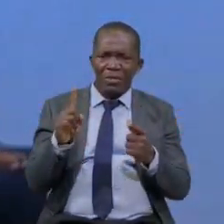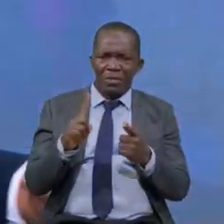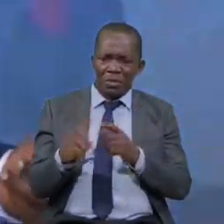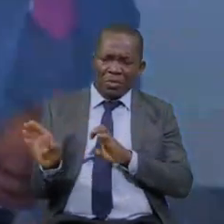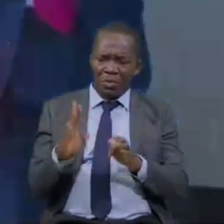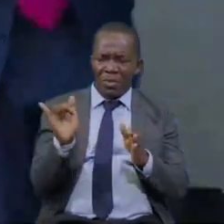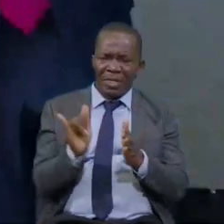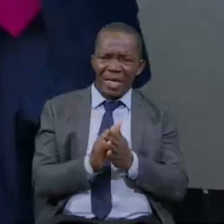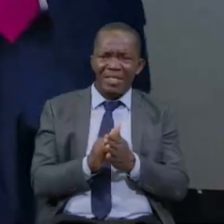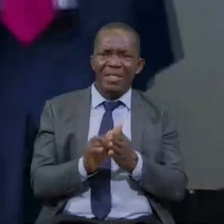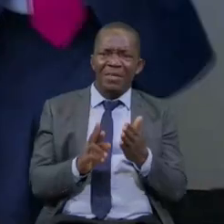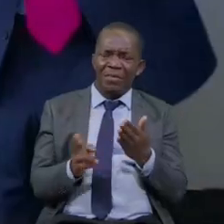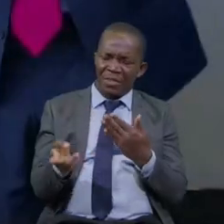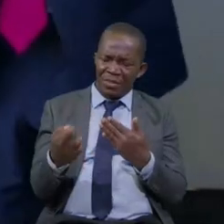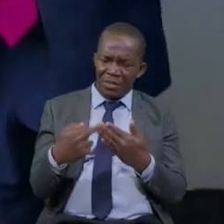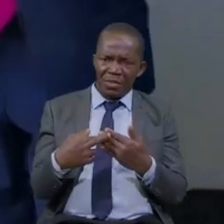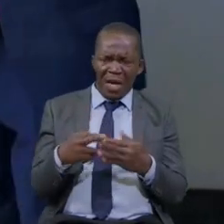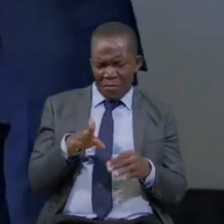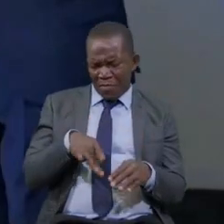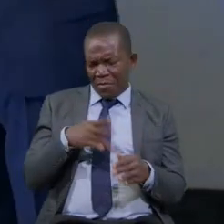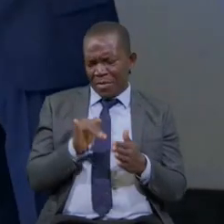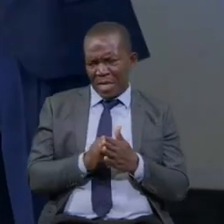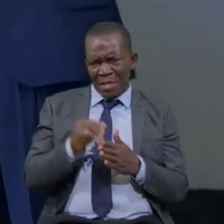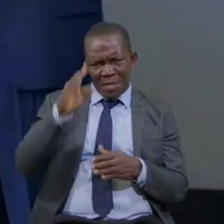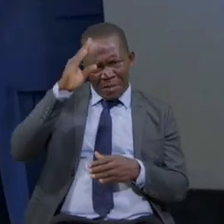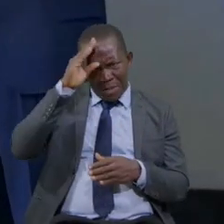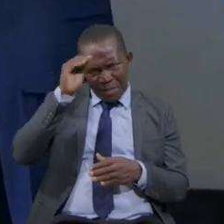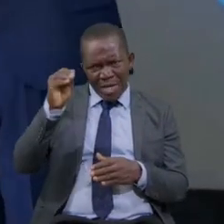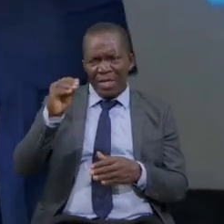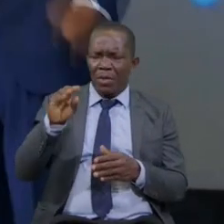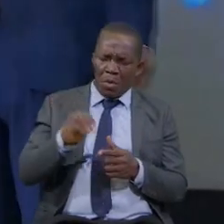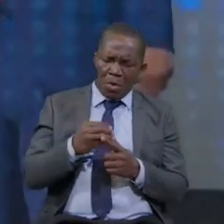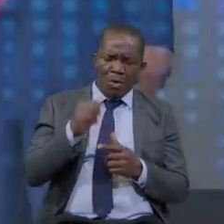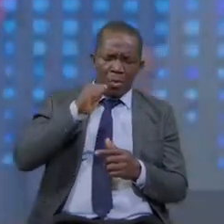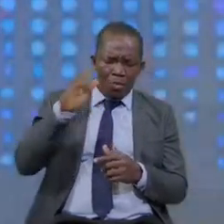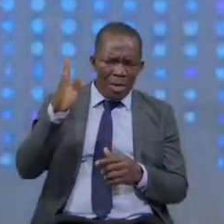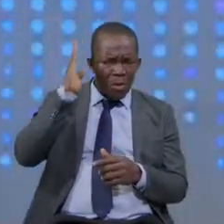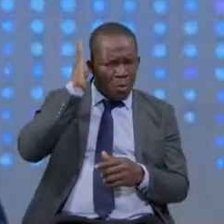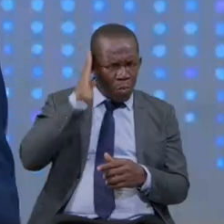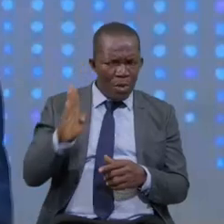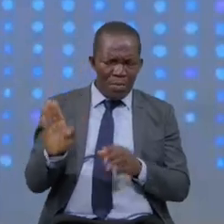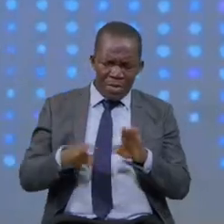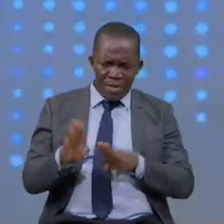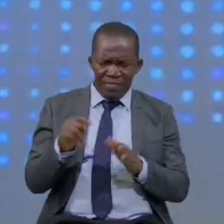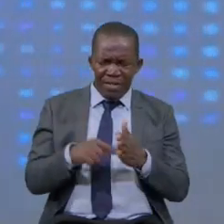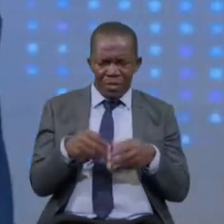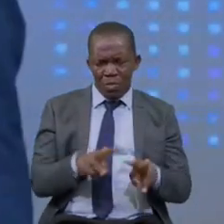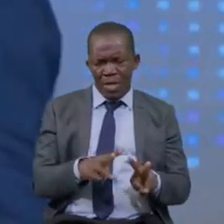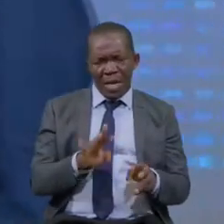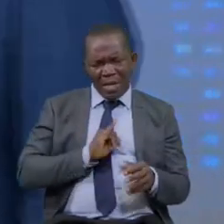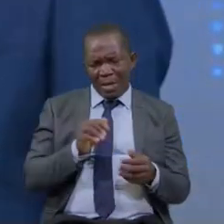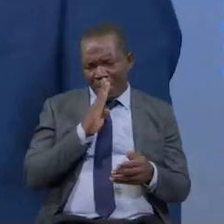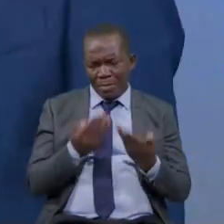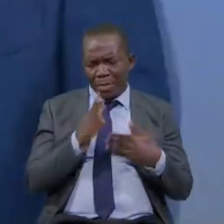l'homme, la femme va répondre comme ça. Et maintenant, je suis foutu. Parce que tu ne penses